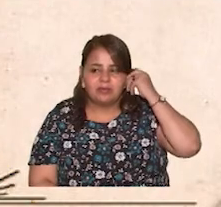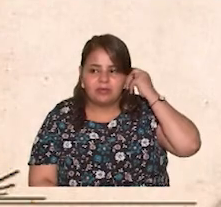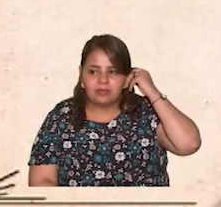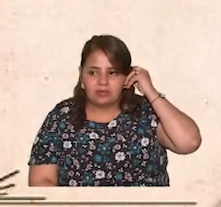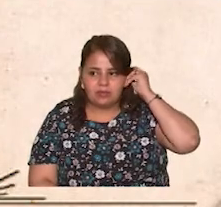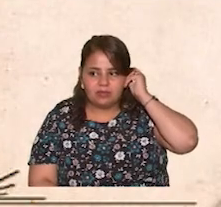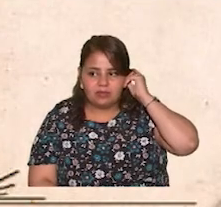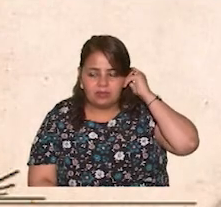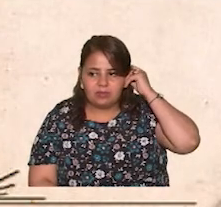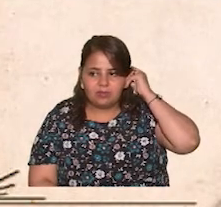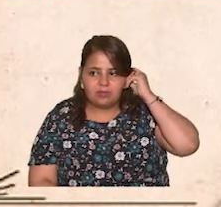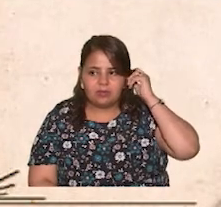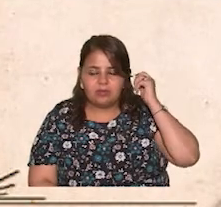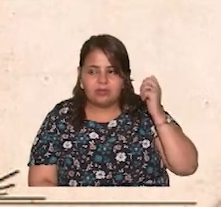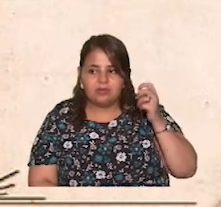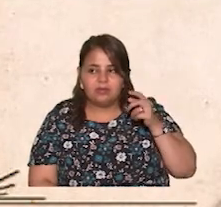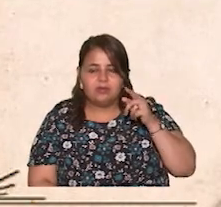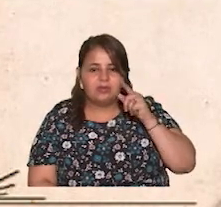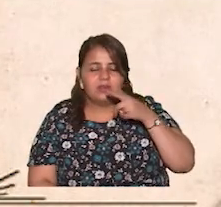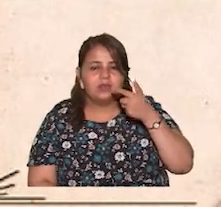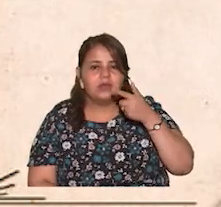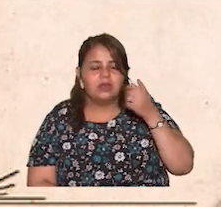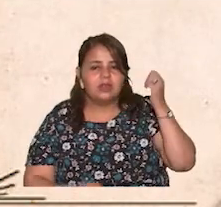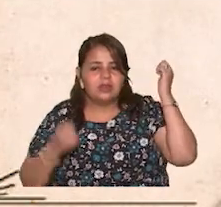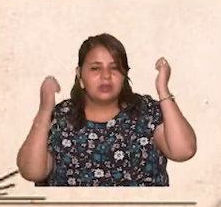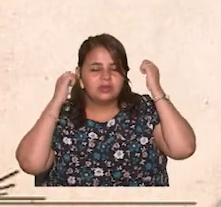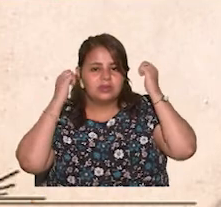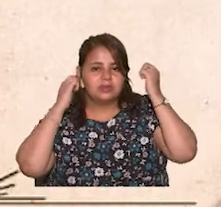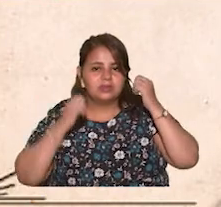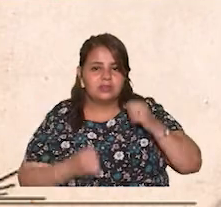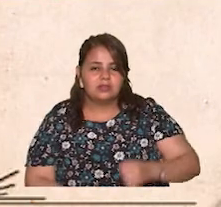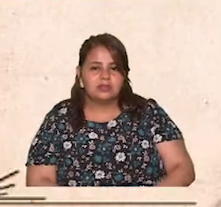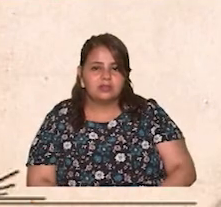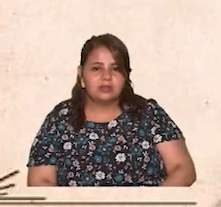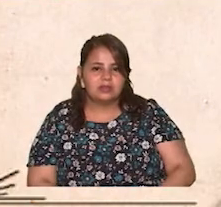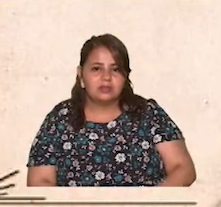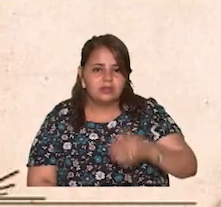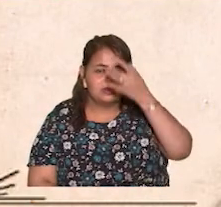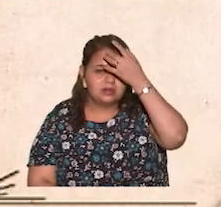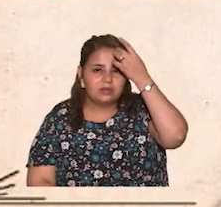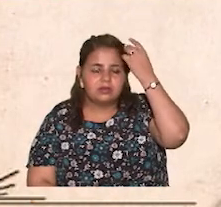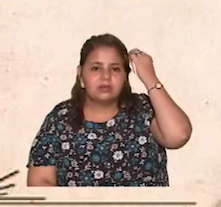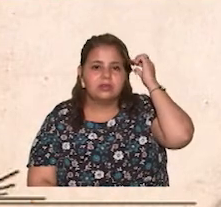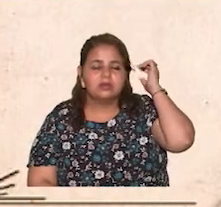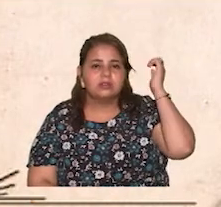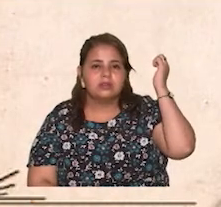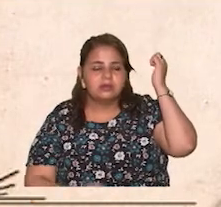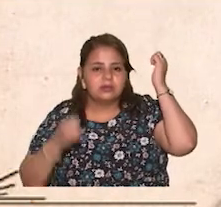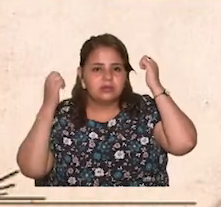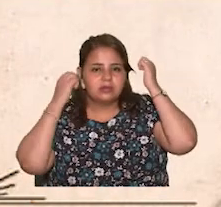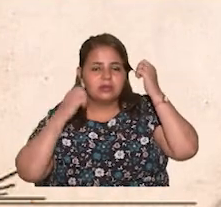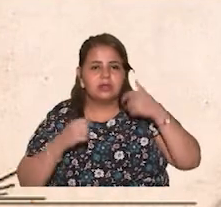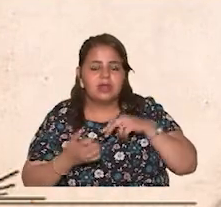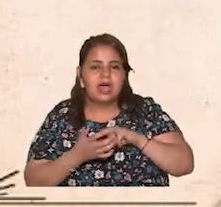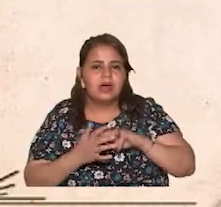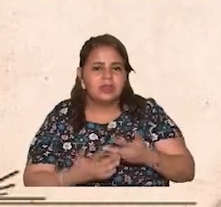التوبة الجادة اللي هي بدون أعذار، يعني بدون إن أنا مثلا أقول يعني أنا هعمل إيه؟ ما هو كل الدنيا بتعمل كده، مش معنى